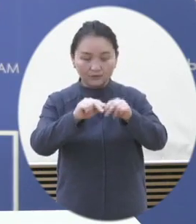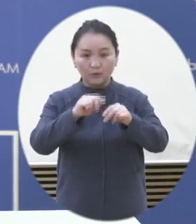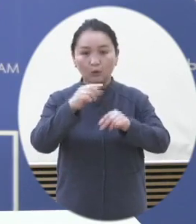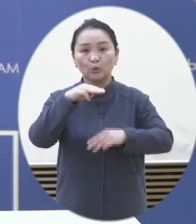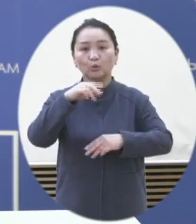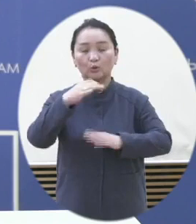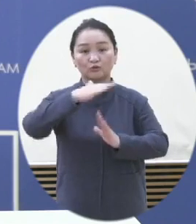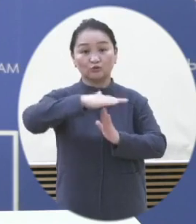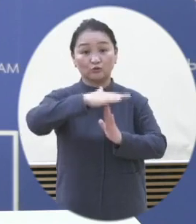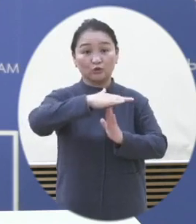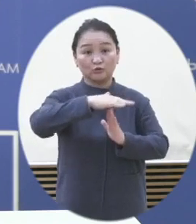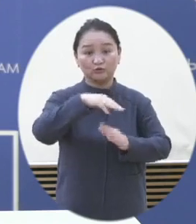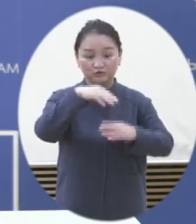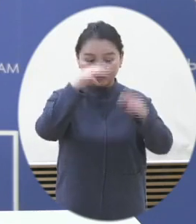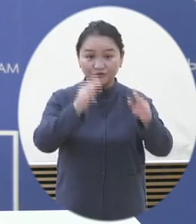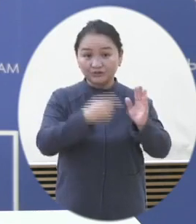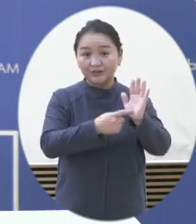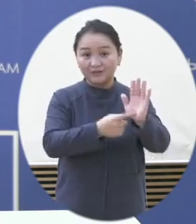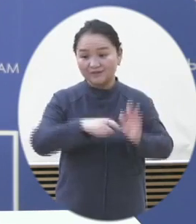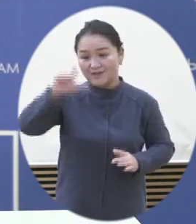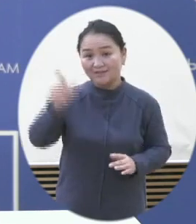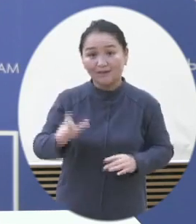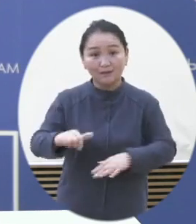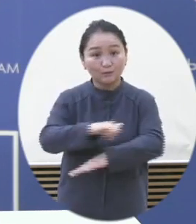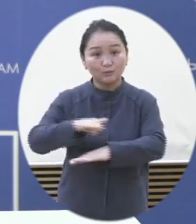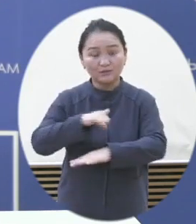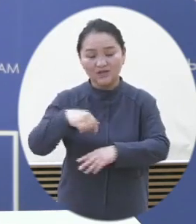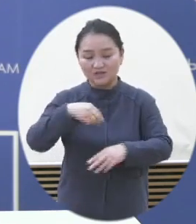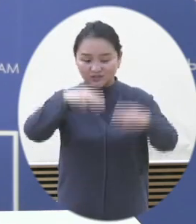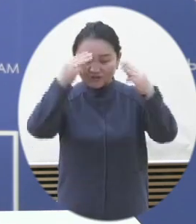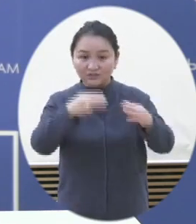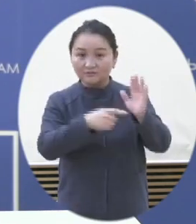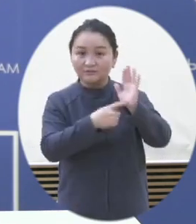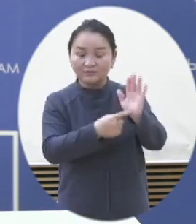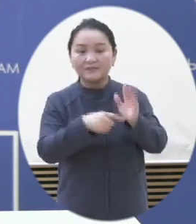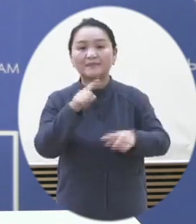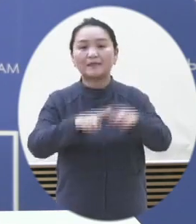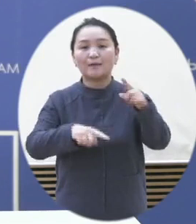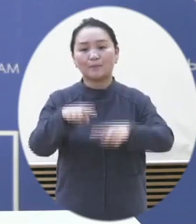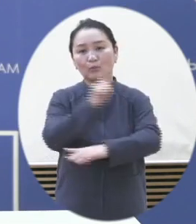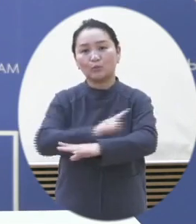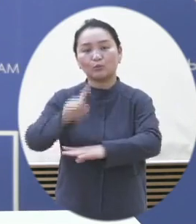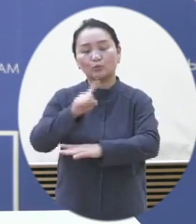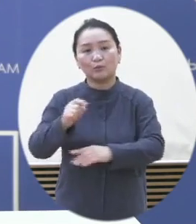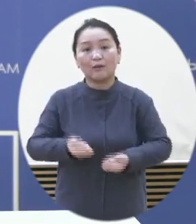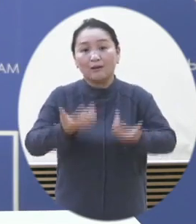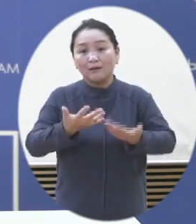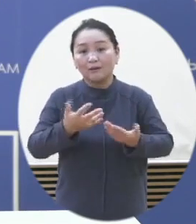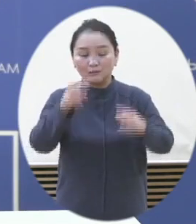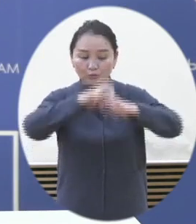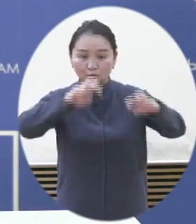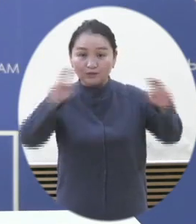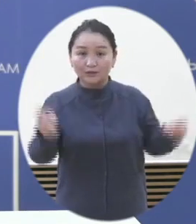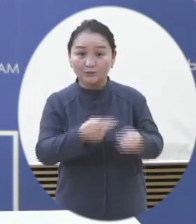шийдвэр гаргасан. За Итали улсын эрдэмтэд энэхүү шийдвэр нь ямар үр дагаврт хүргэх талаар бол судалгаа хийсэн байна. За судалгааны